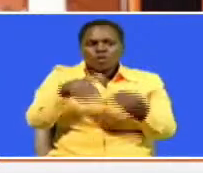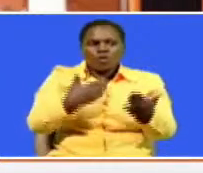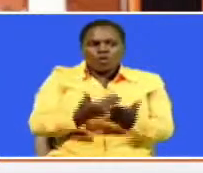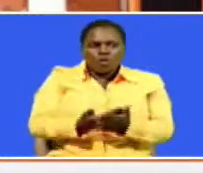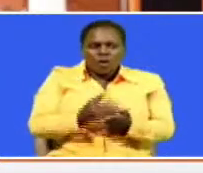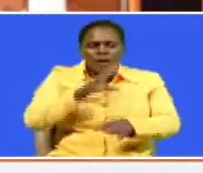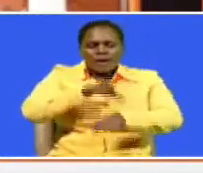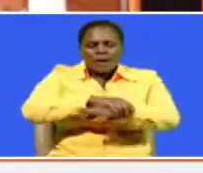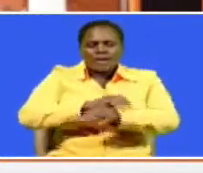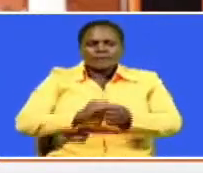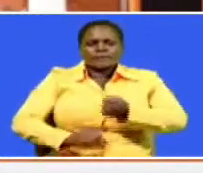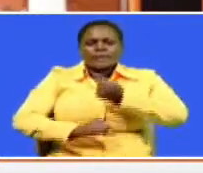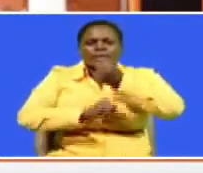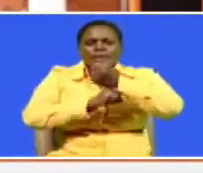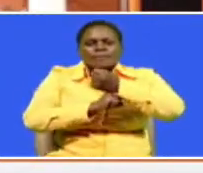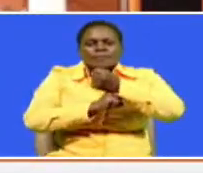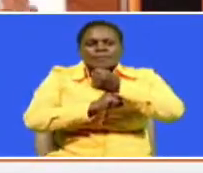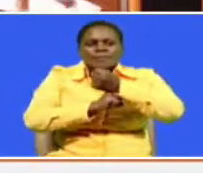wamepata kusaidiwa.